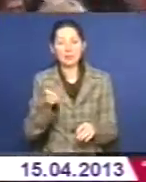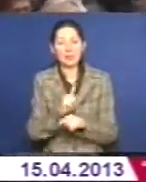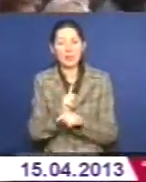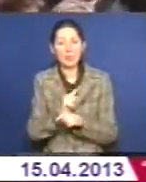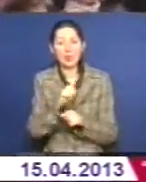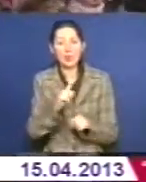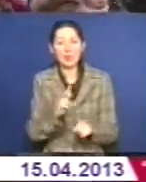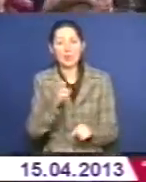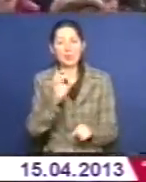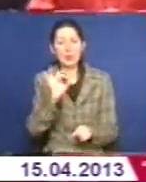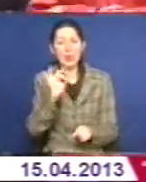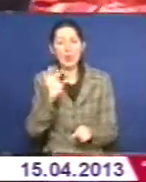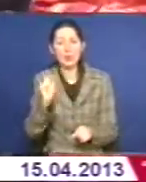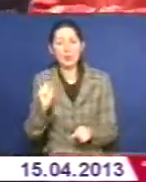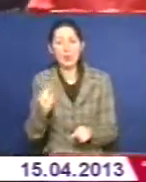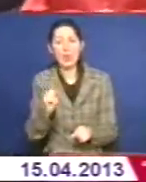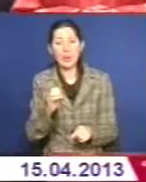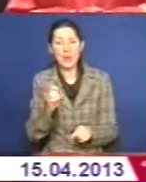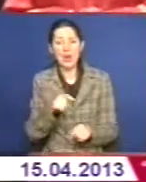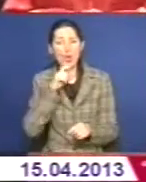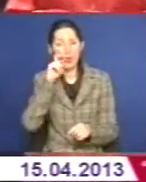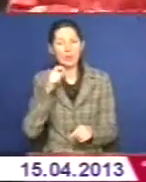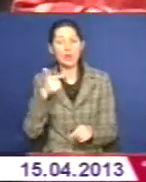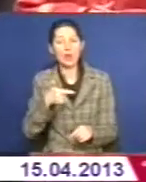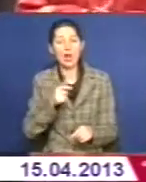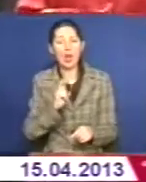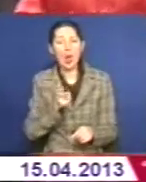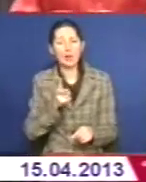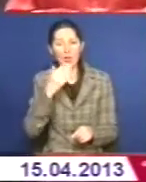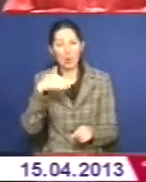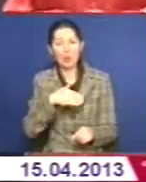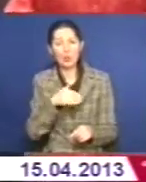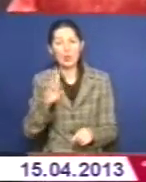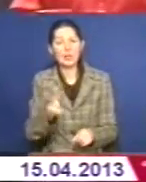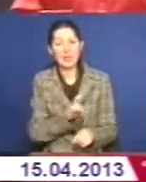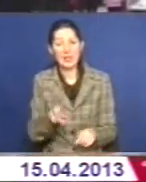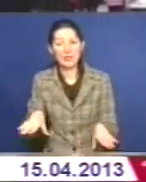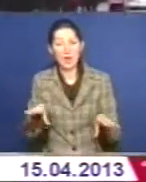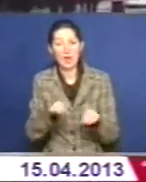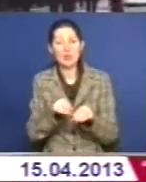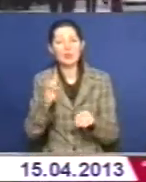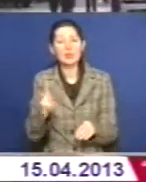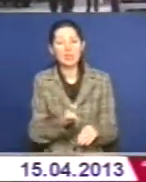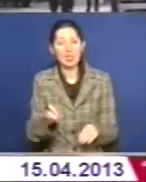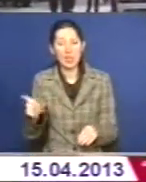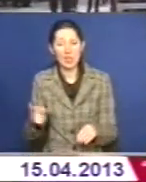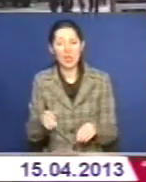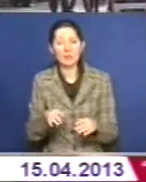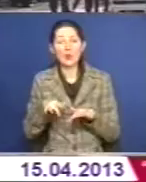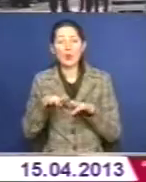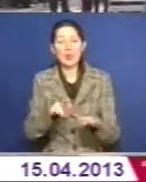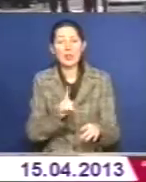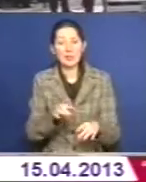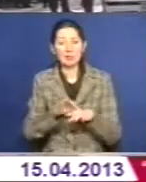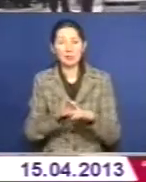Української греко-католицької церкви, разом зі священниками. У молитовній процесії, яка йшла центральними вулицями міста